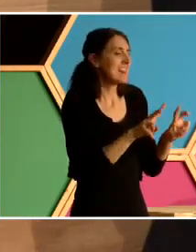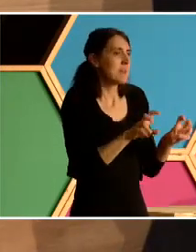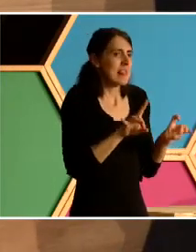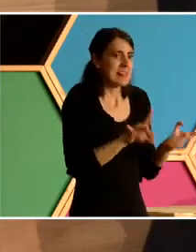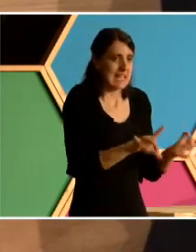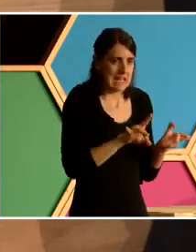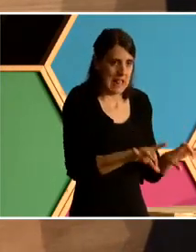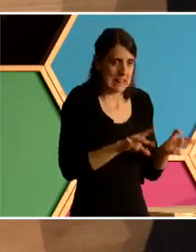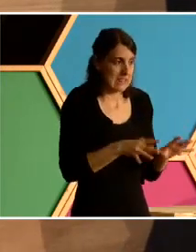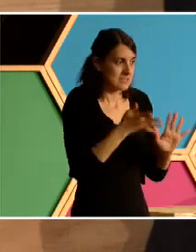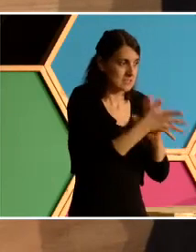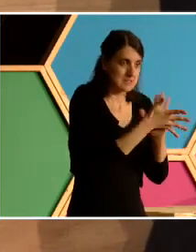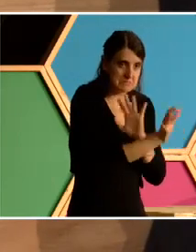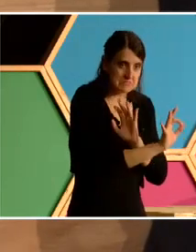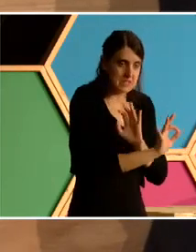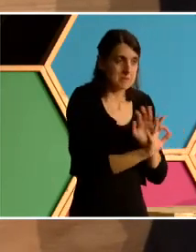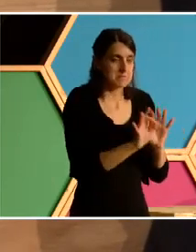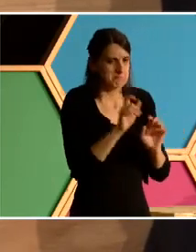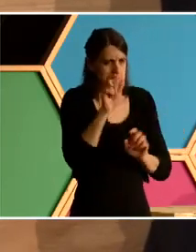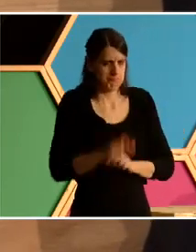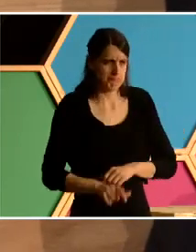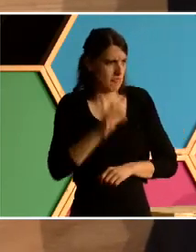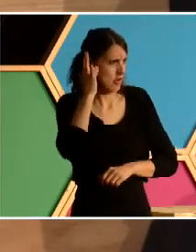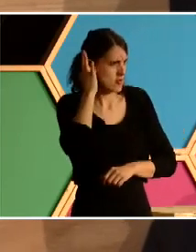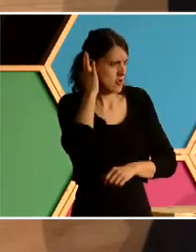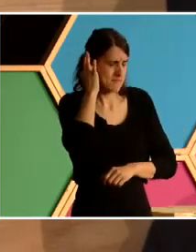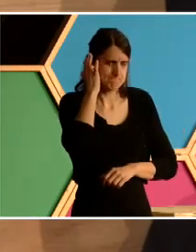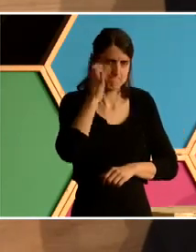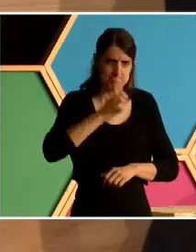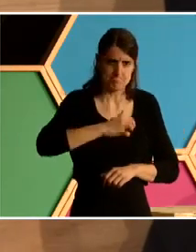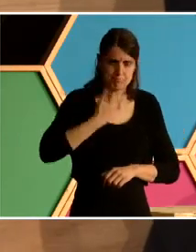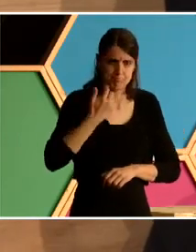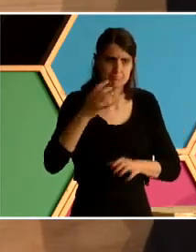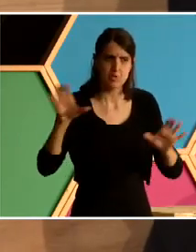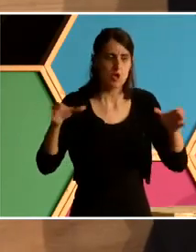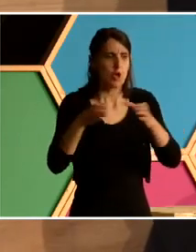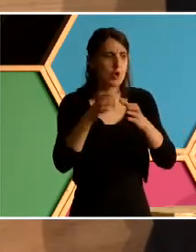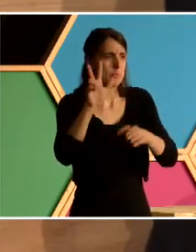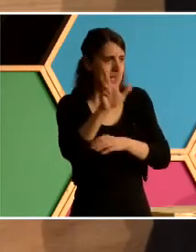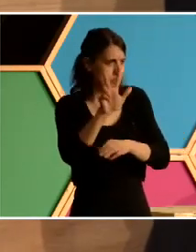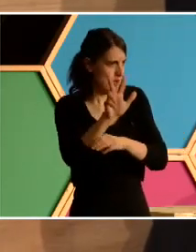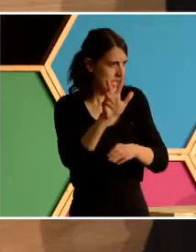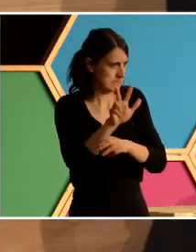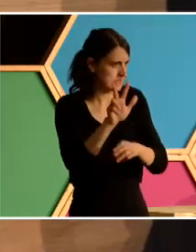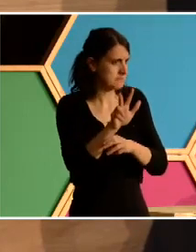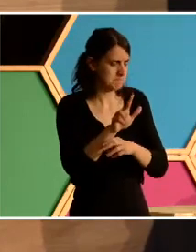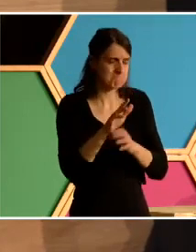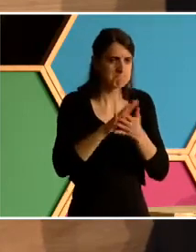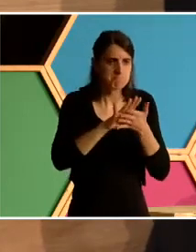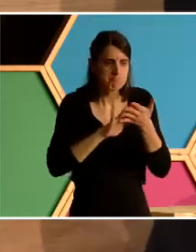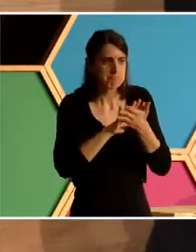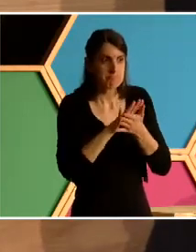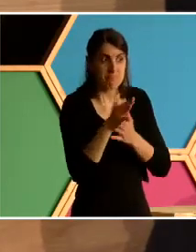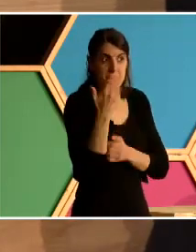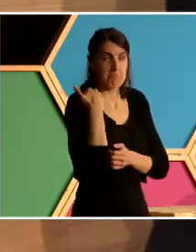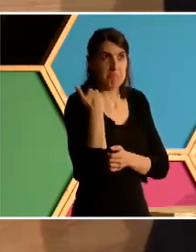podem explicar. La noia no va quedar contenta, se'n va anar a un grup d'advocats que intentessin resoldre-li el tema i fa relativament pocs